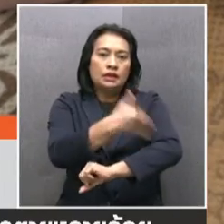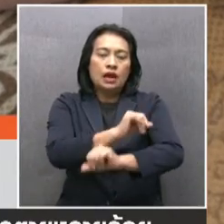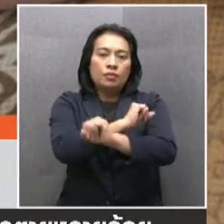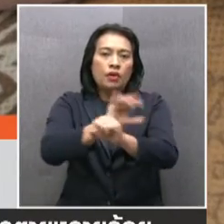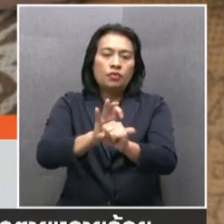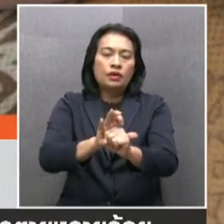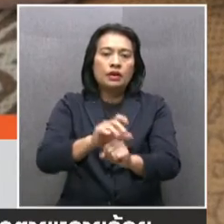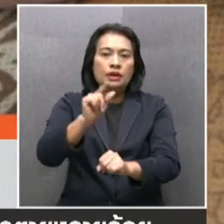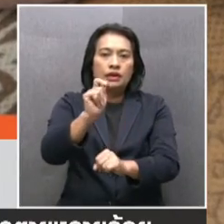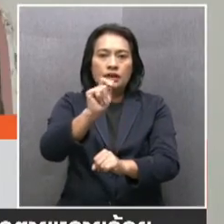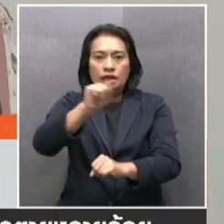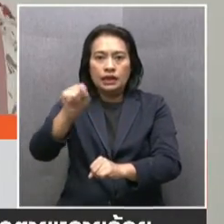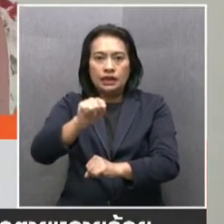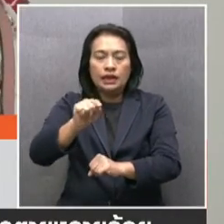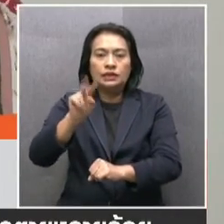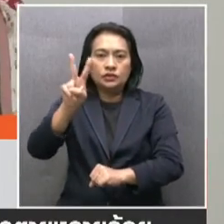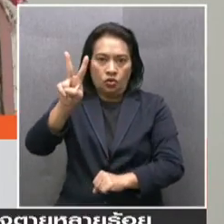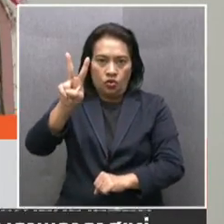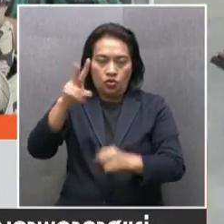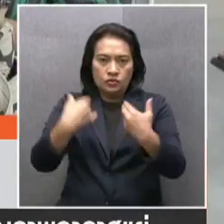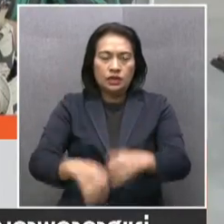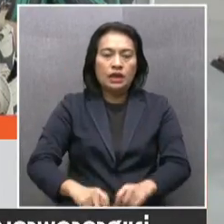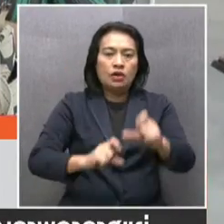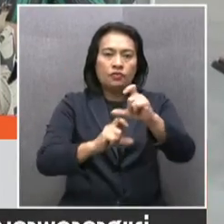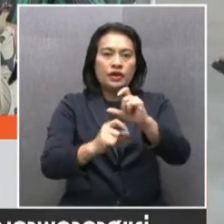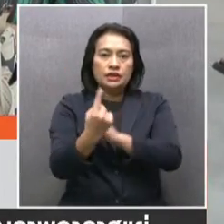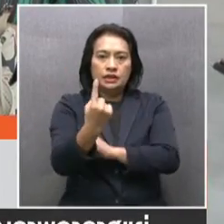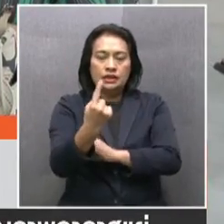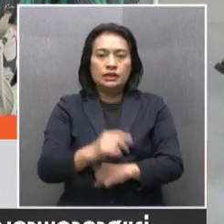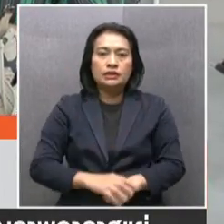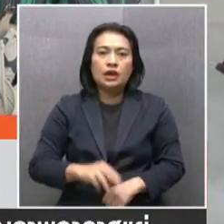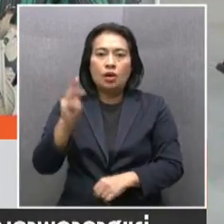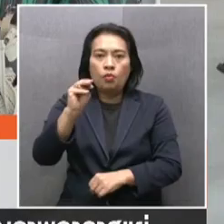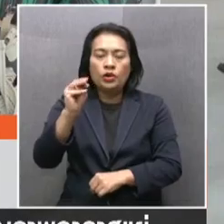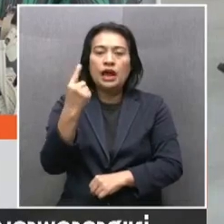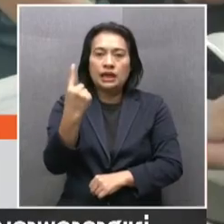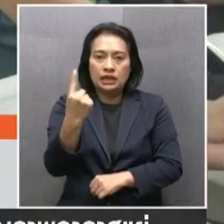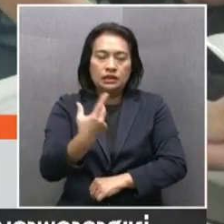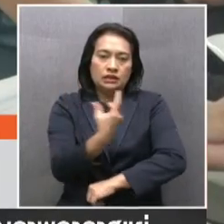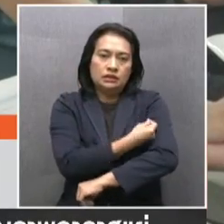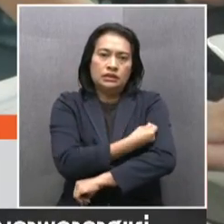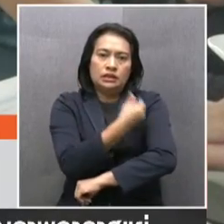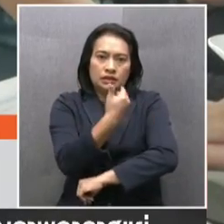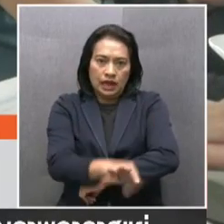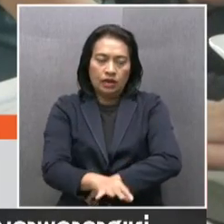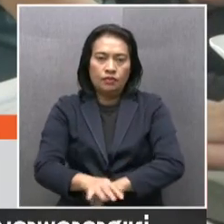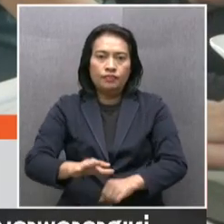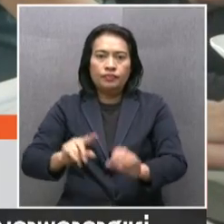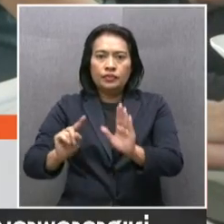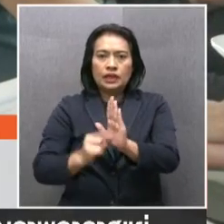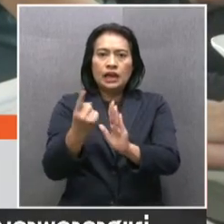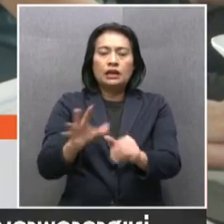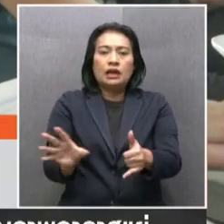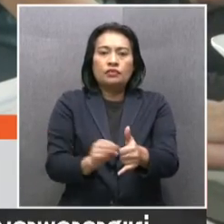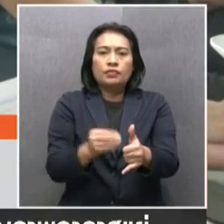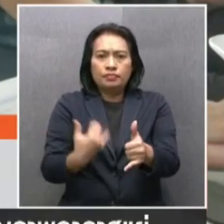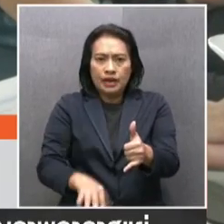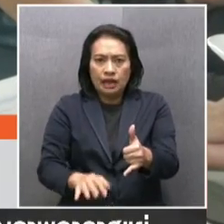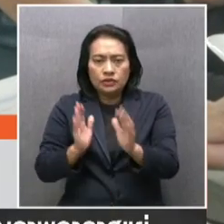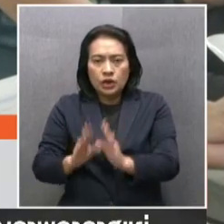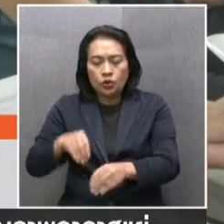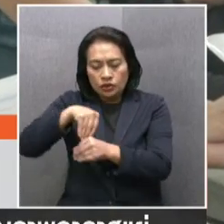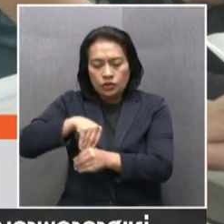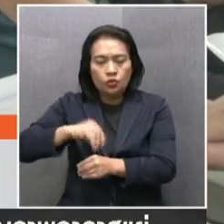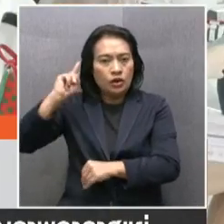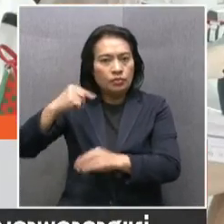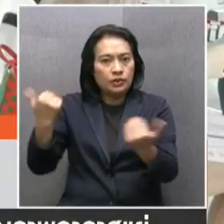สตราเซเนกา2เข็มไฟเซอร์1เข็มโมเดอร์นาอีก1เข็มเคยติดโควิดครั้งแรกนะคะจากคนที่เฝ้าแล้วก็ลูก